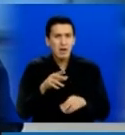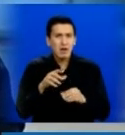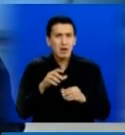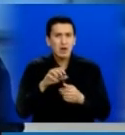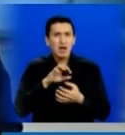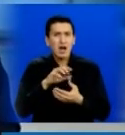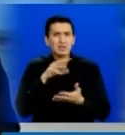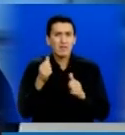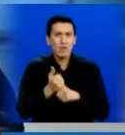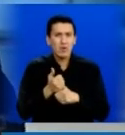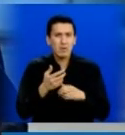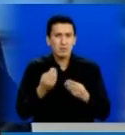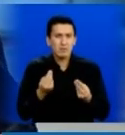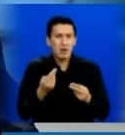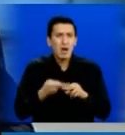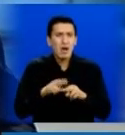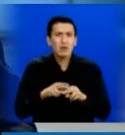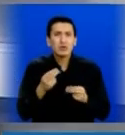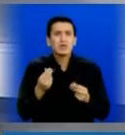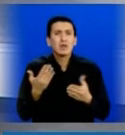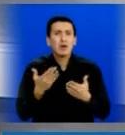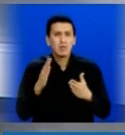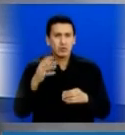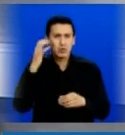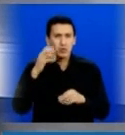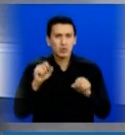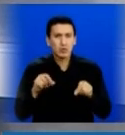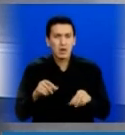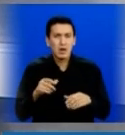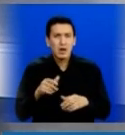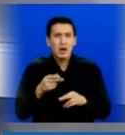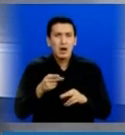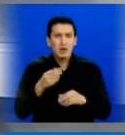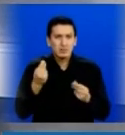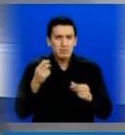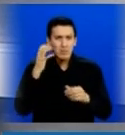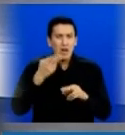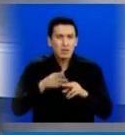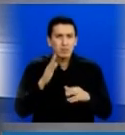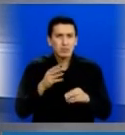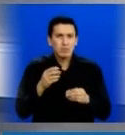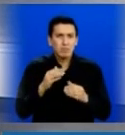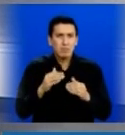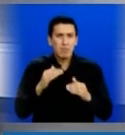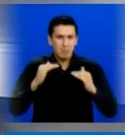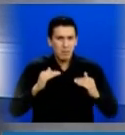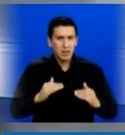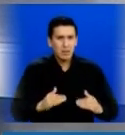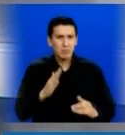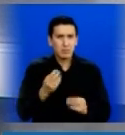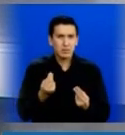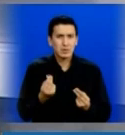источников госбюджета. Вот что будет с ценами на нефть? Угу. Цены на нефть, они немного продолжат свое падение еще